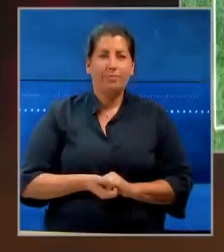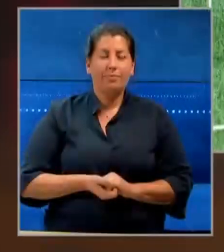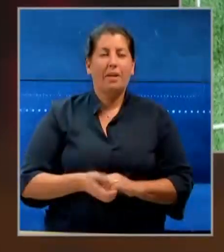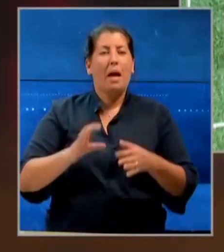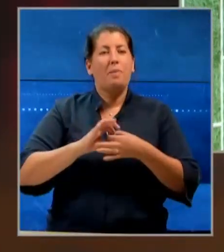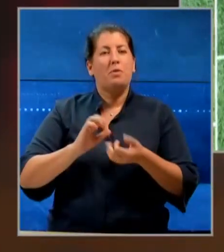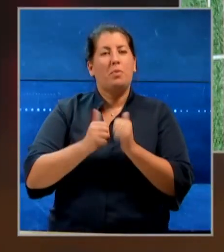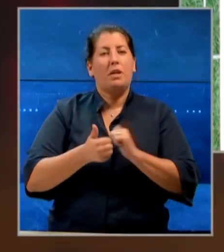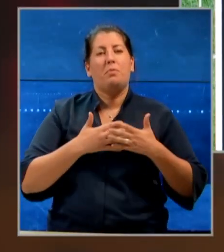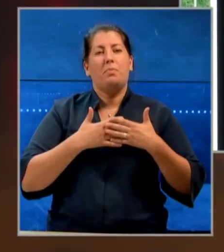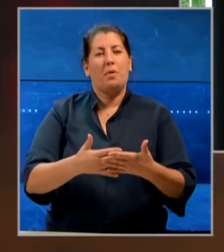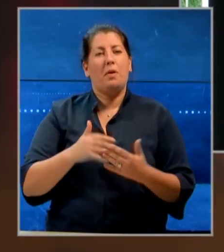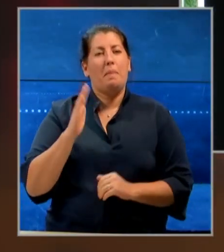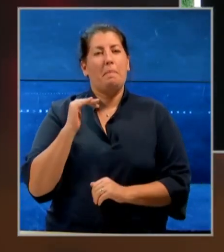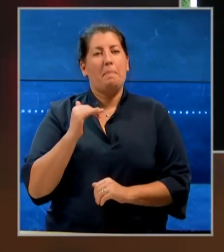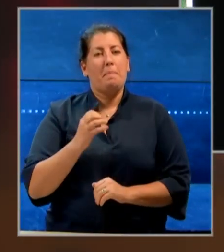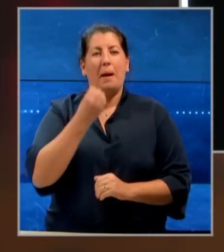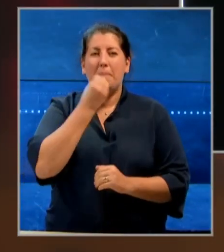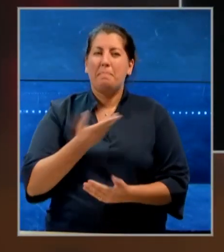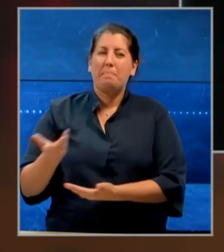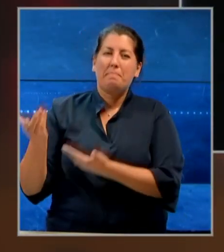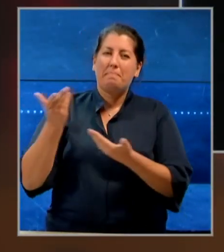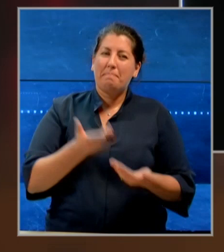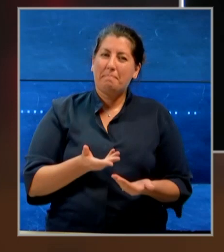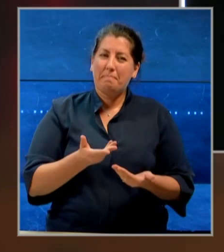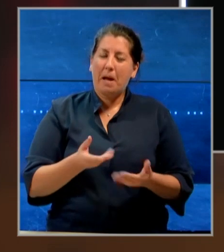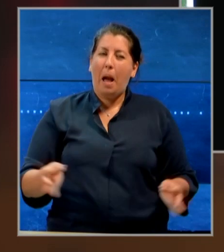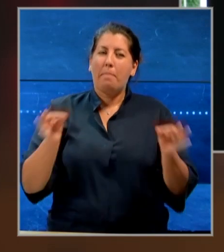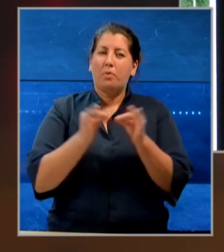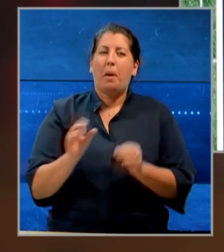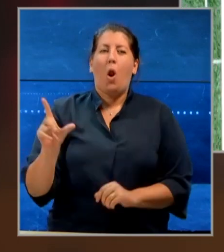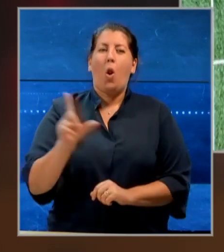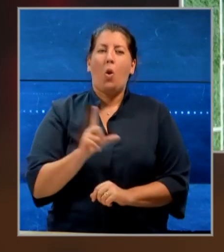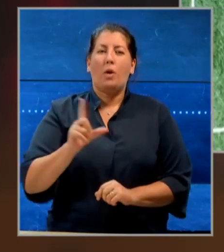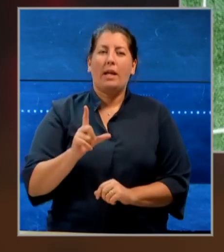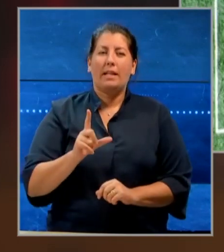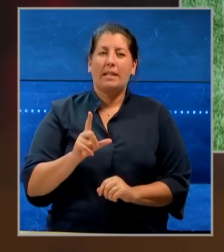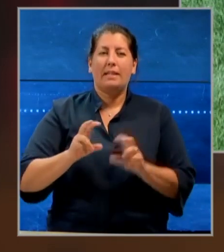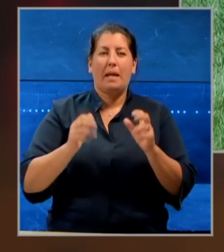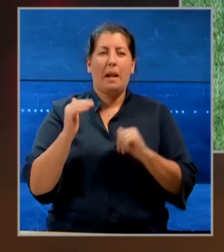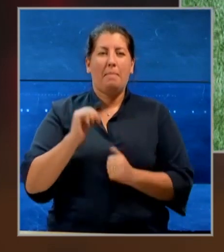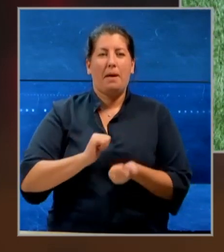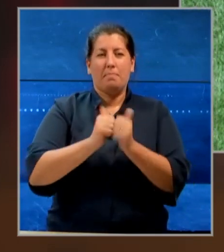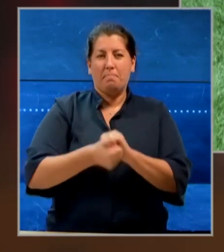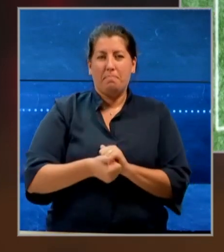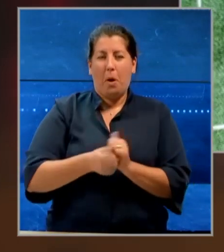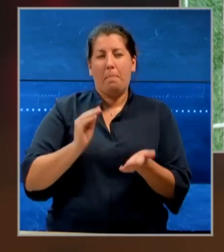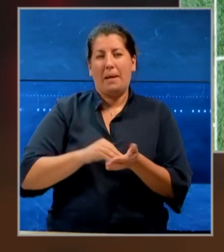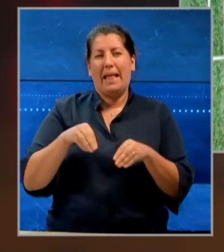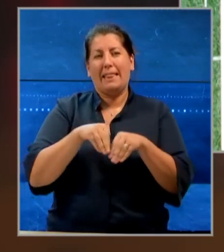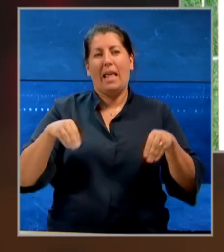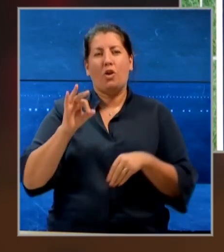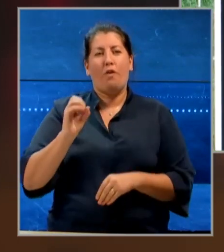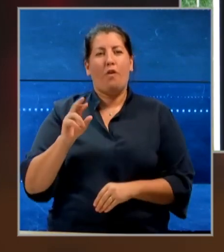Amici sportivi, tifosi del Bari, ben ritrovati all'appuntamento del lunedì con il TB Sport al Teatro Forma. Qui